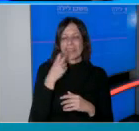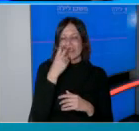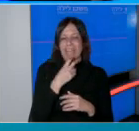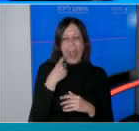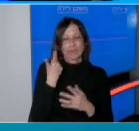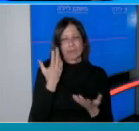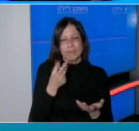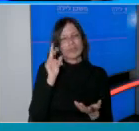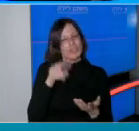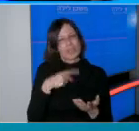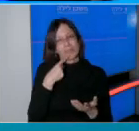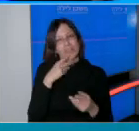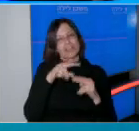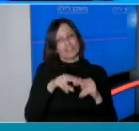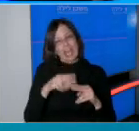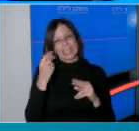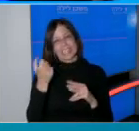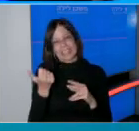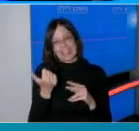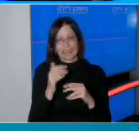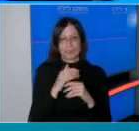אוקיי, יש כאלה שומעים שנשאר קצת.